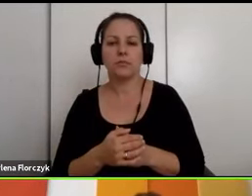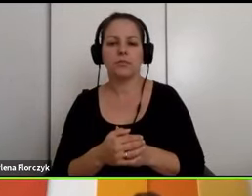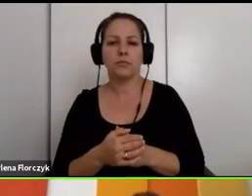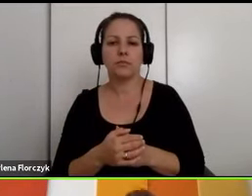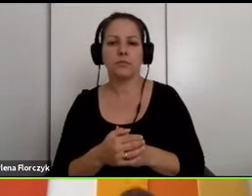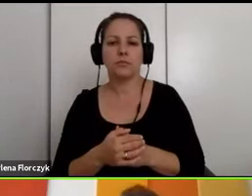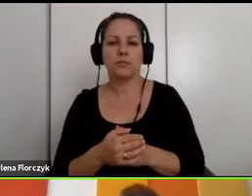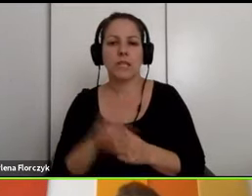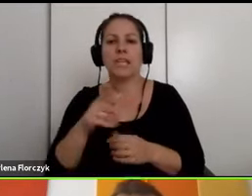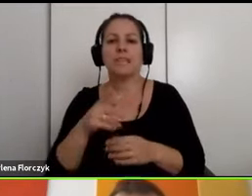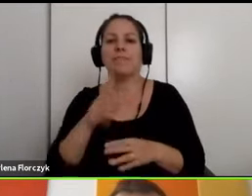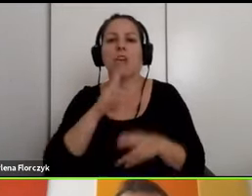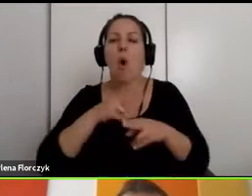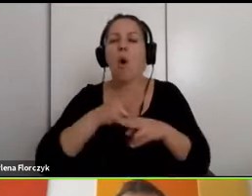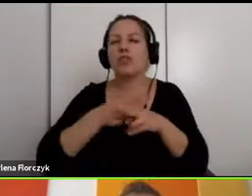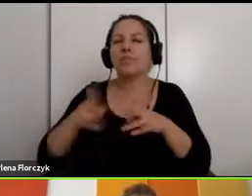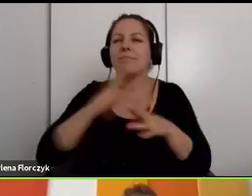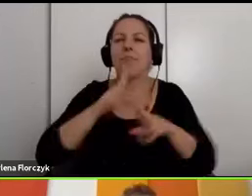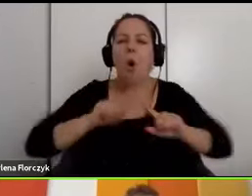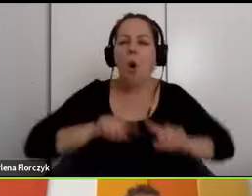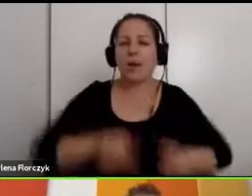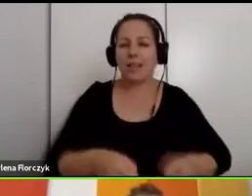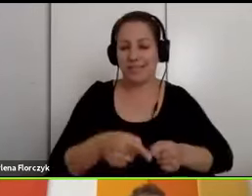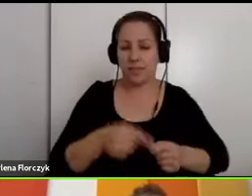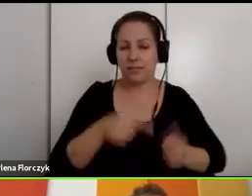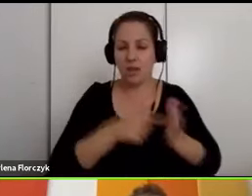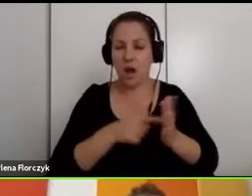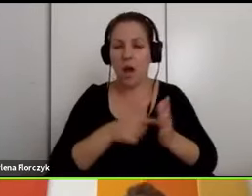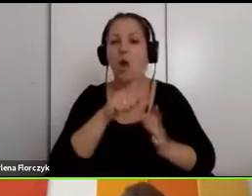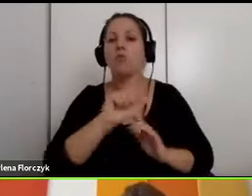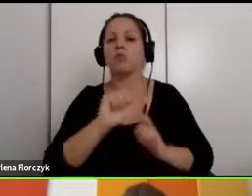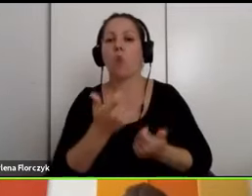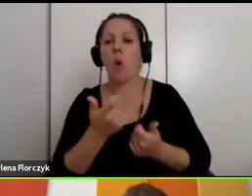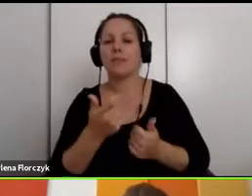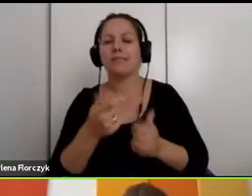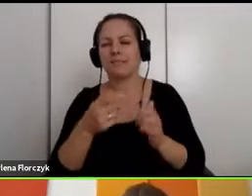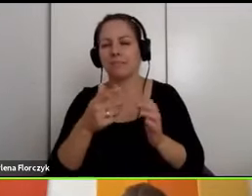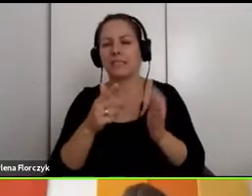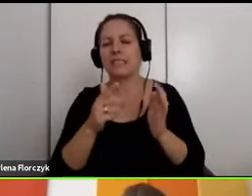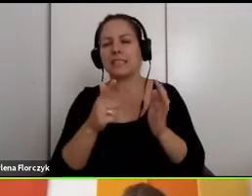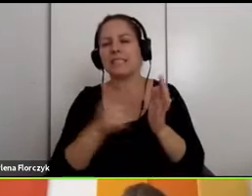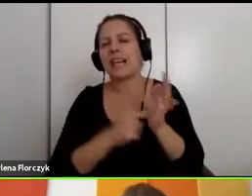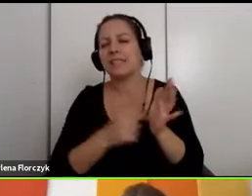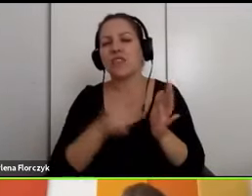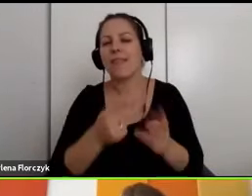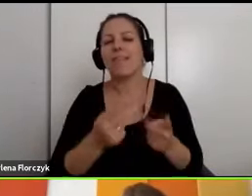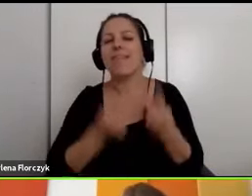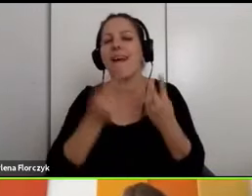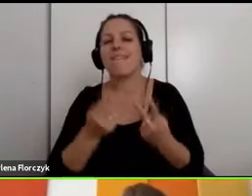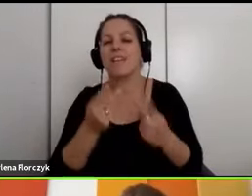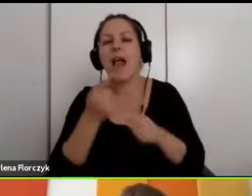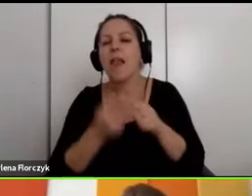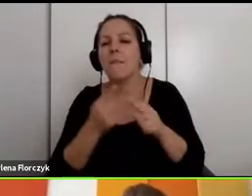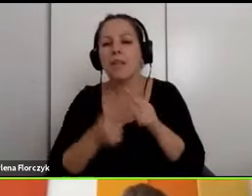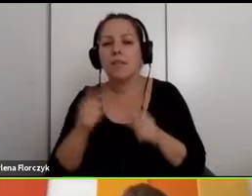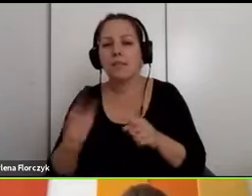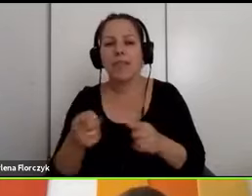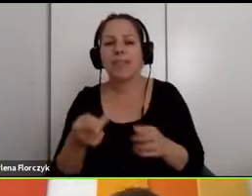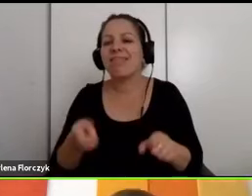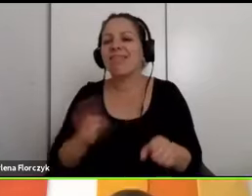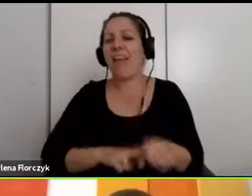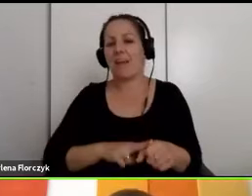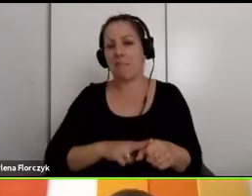Z takiej strony czysto organizacyjnej, to co zazwyczaj jest tym najważniejszym elementem, to jest termin. W związku z